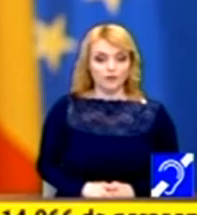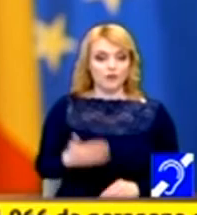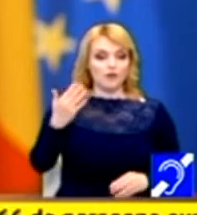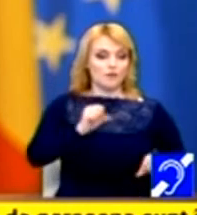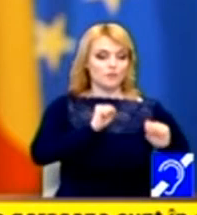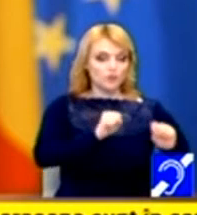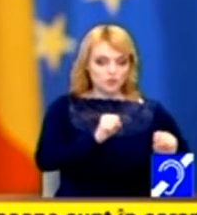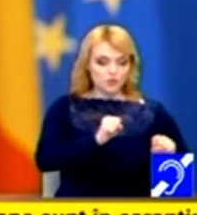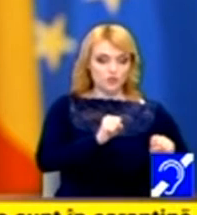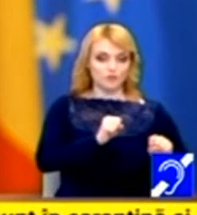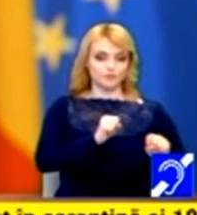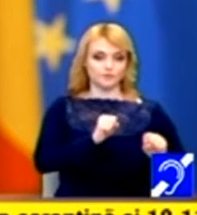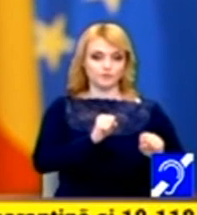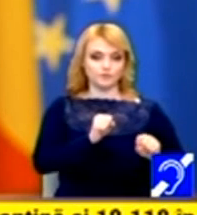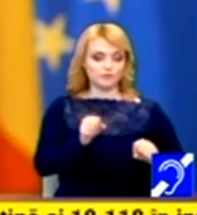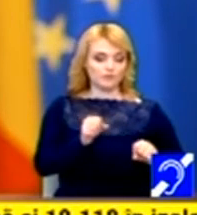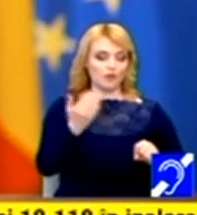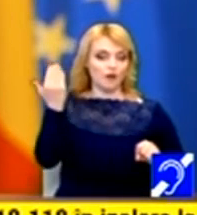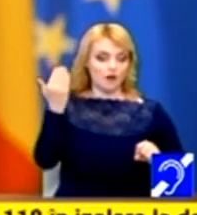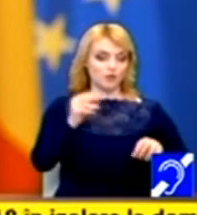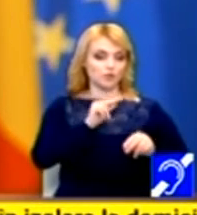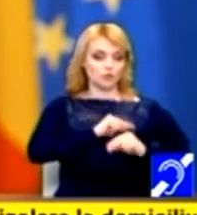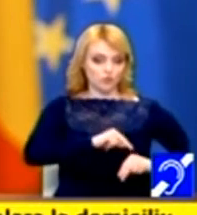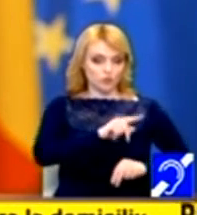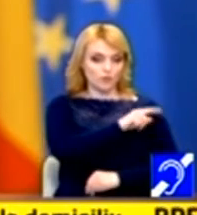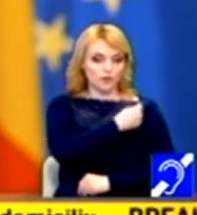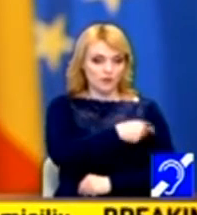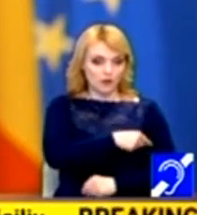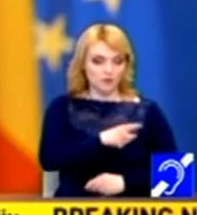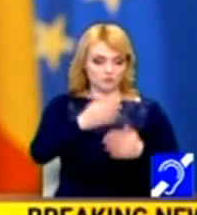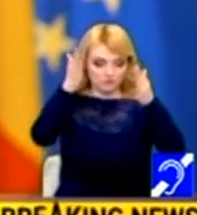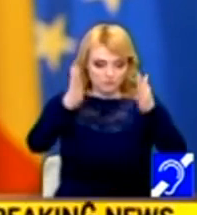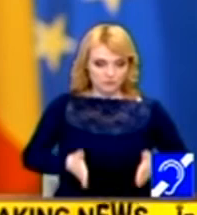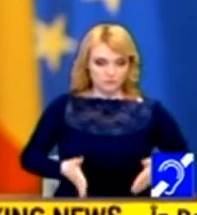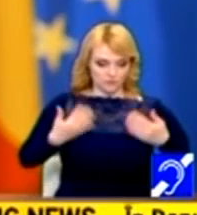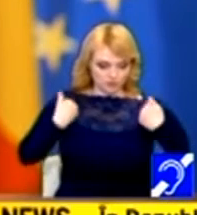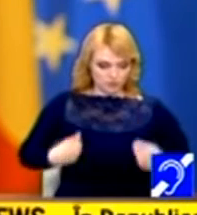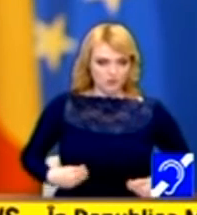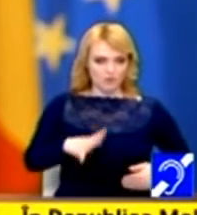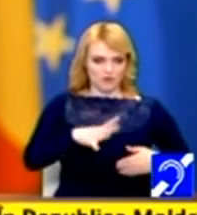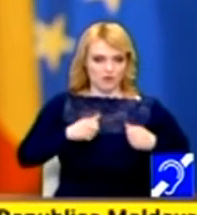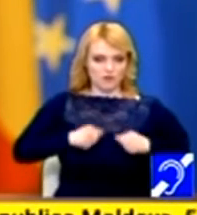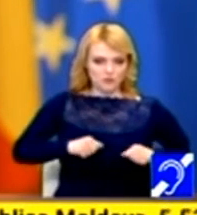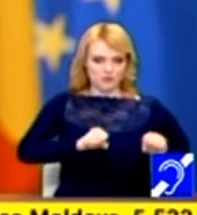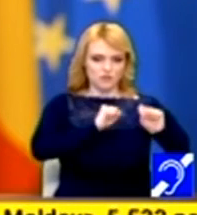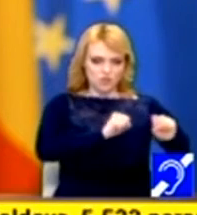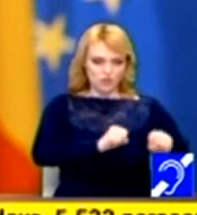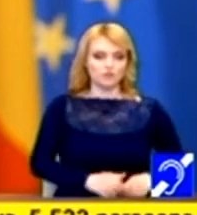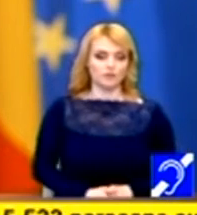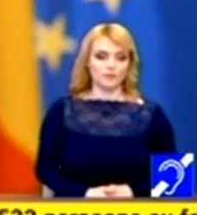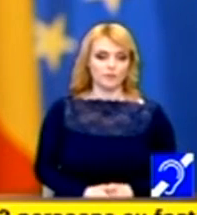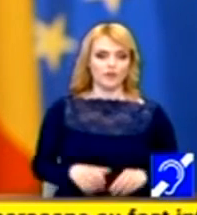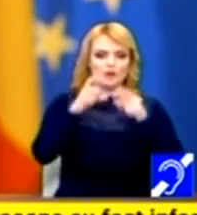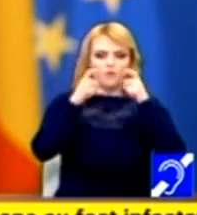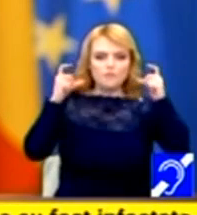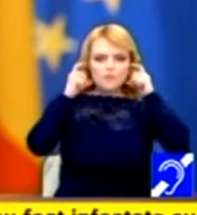Protejarea cu prioritate a cadrelor medicale prin dotarea cu celeritate, cu echipamente și materiale sanitare, măști